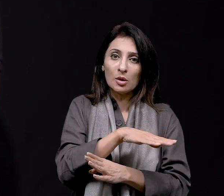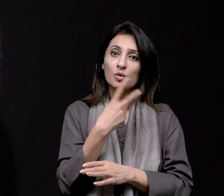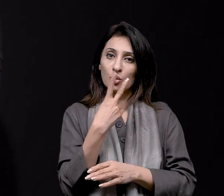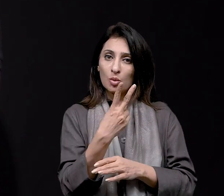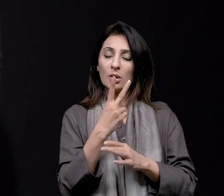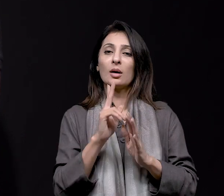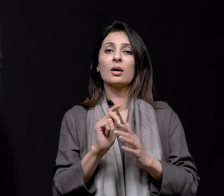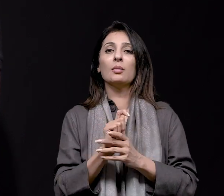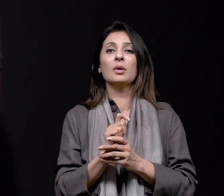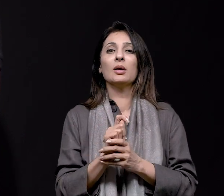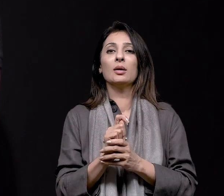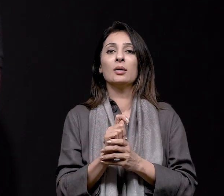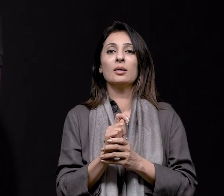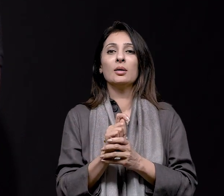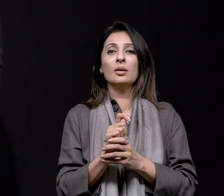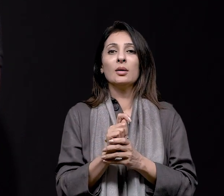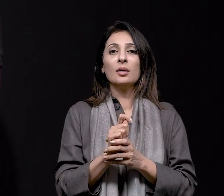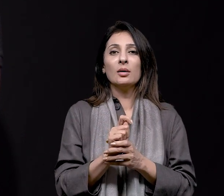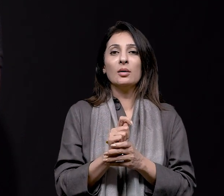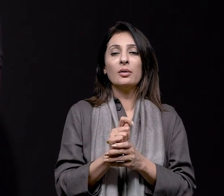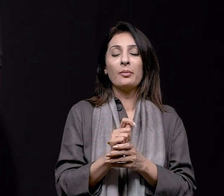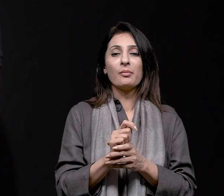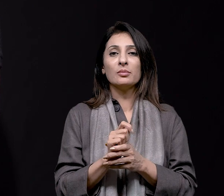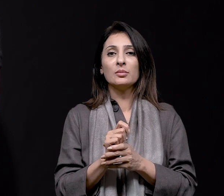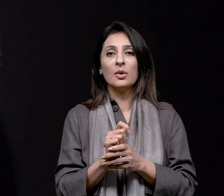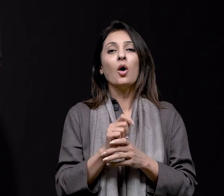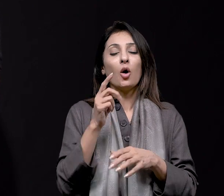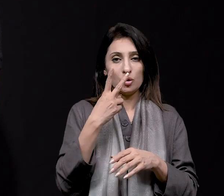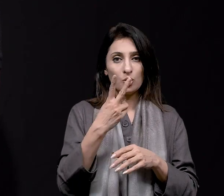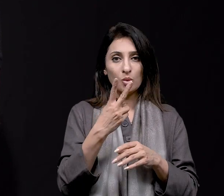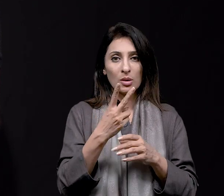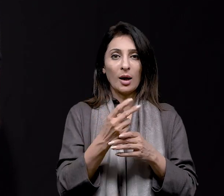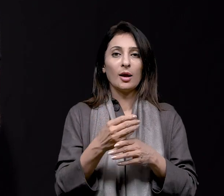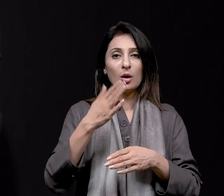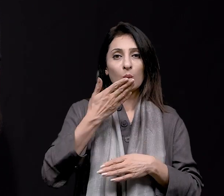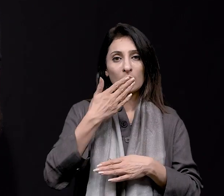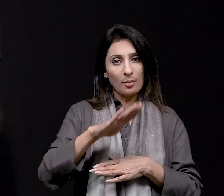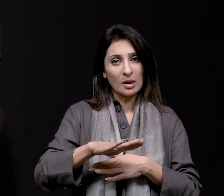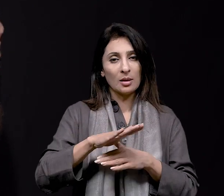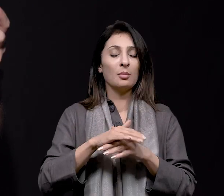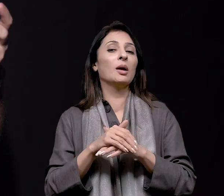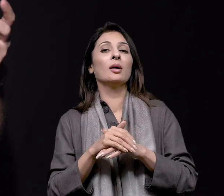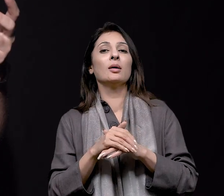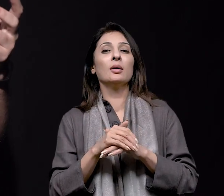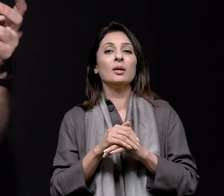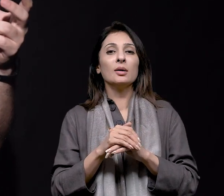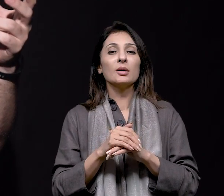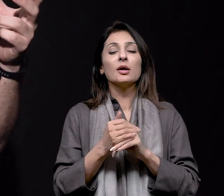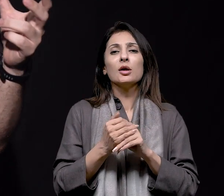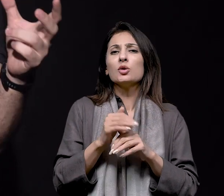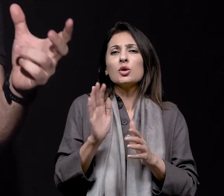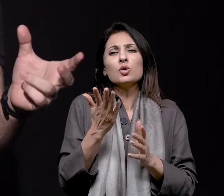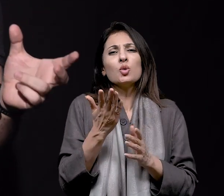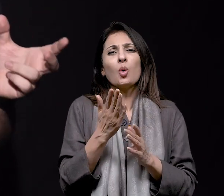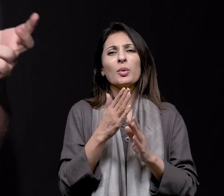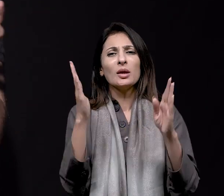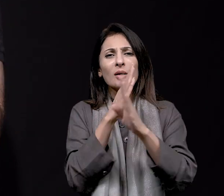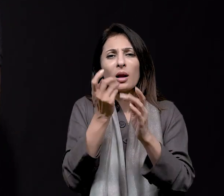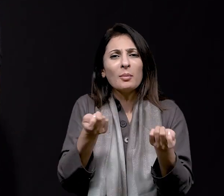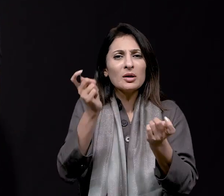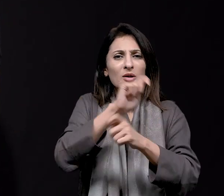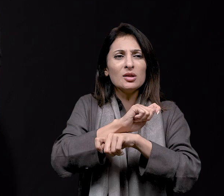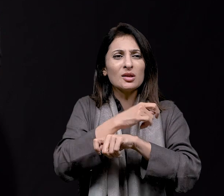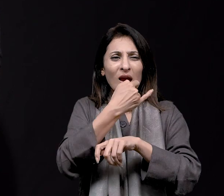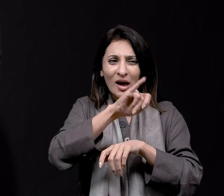دوسری اپروچ ہے کلائمیٹ چینج اڈیپٹیشن کی۔ کلائمیٹ چینج اڈیپٹیشن کا مطلب یہ ہوا کہ ہم کلائمیٹ چینج کے